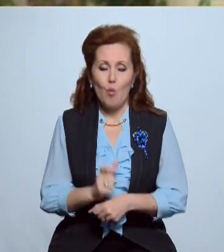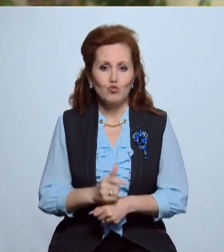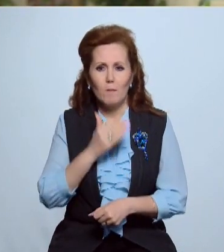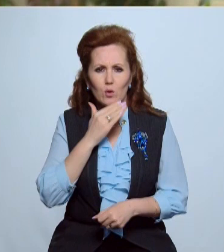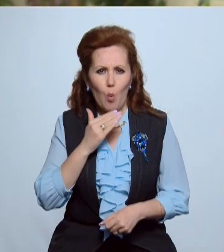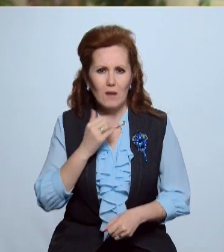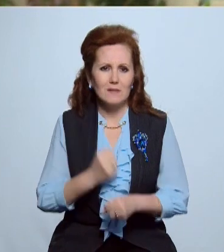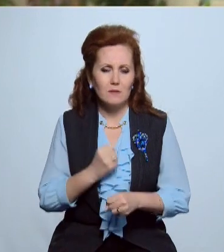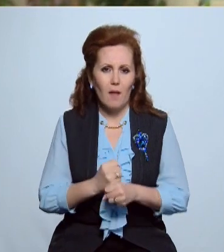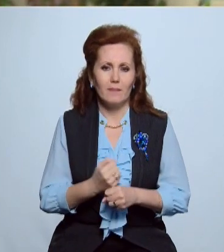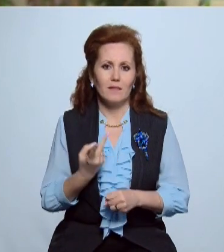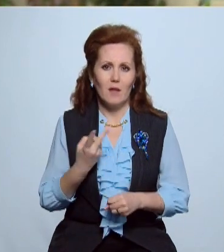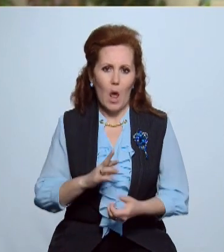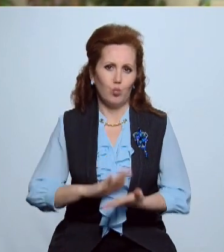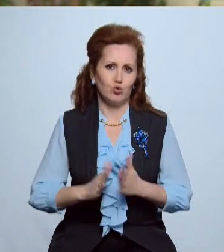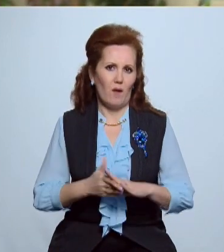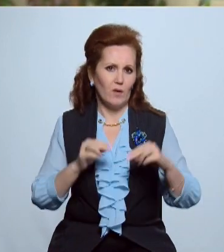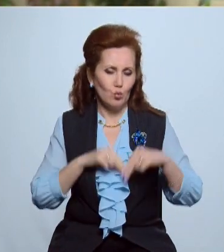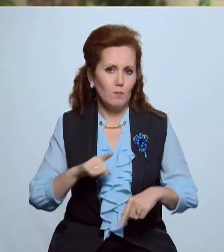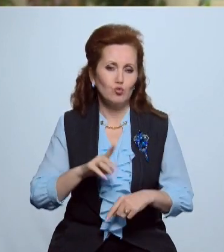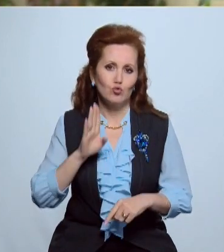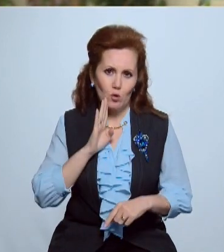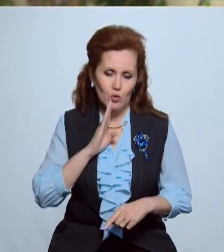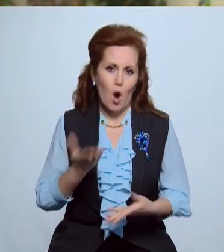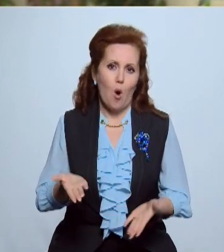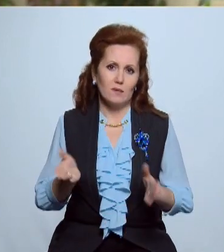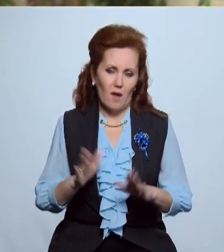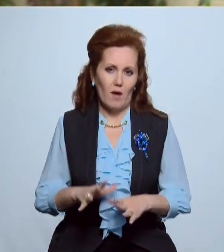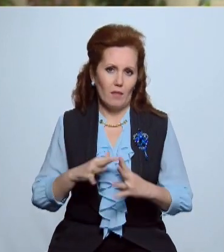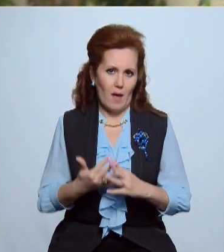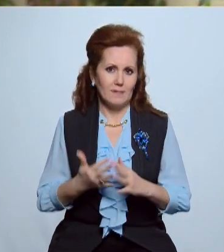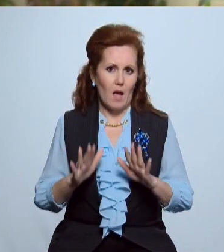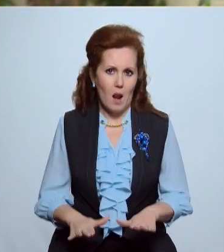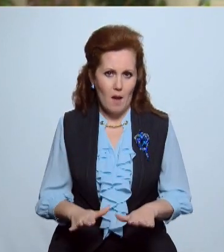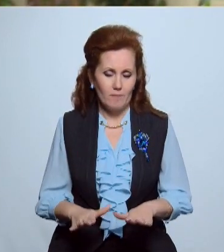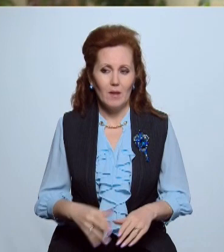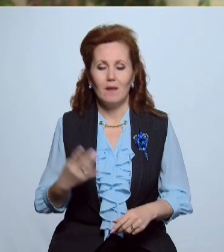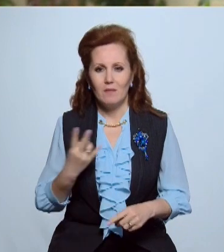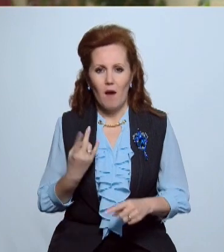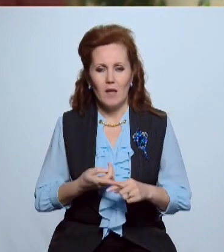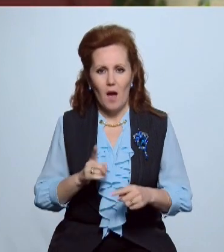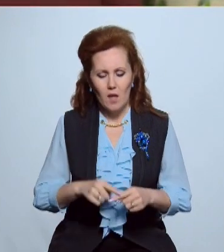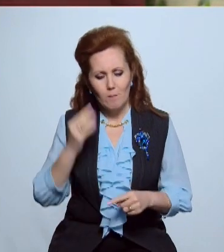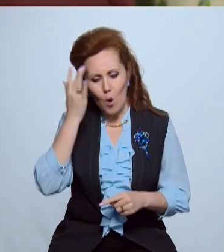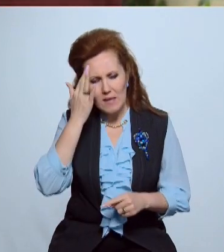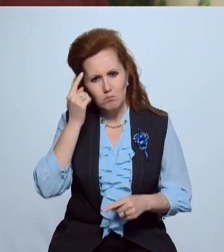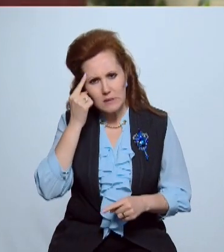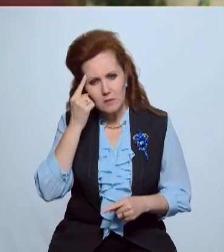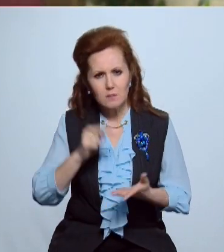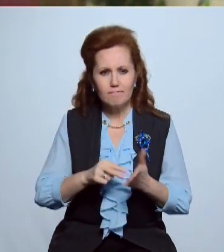очень много сделать для условий труда, чтобы женщины оставались на селе. Но надо это